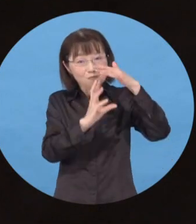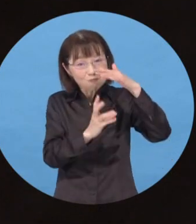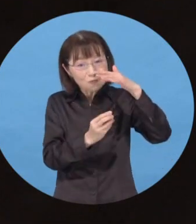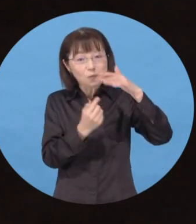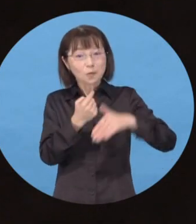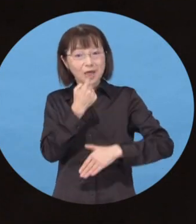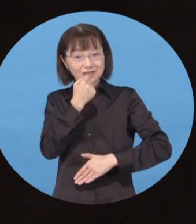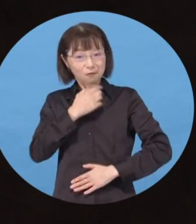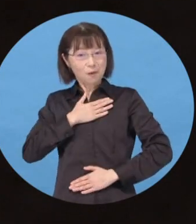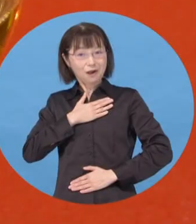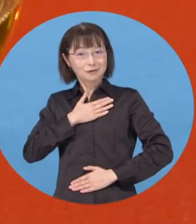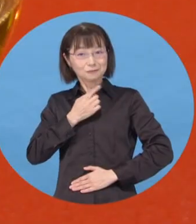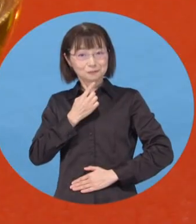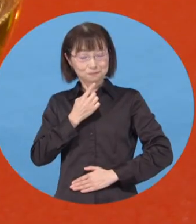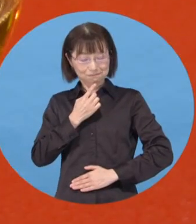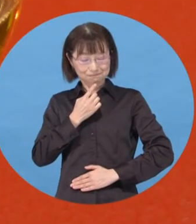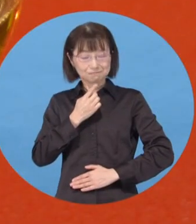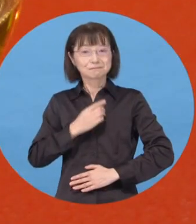だ。